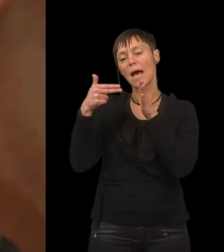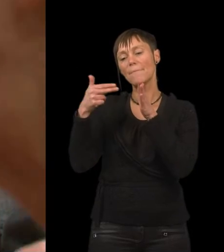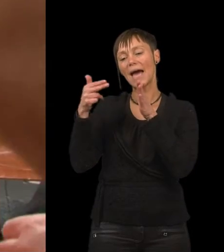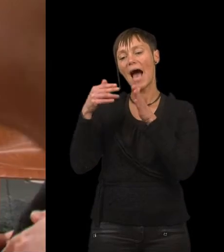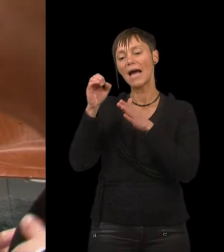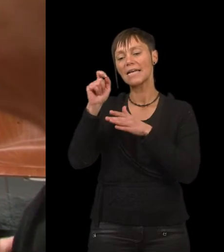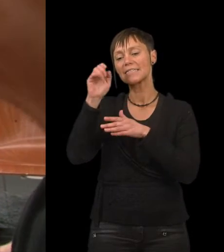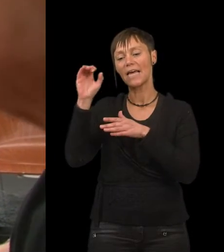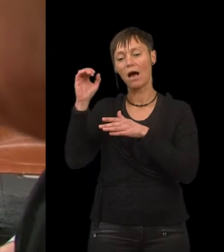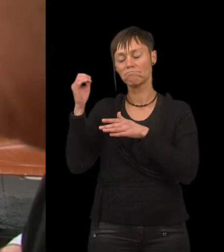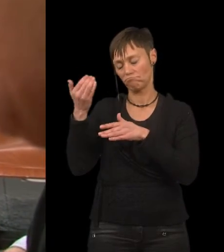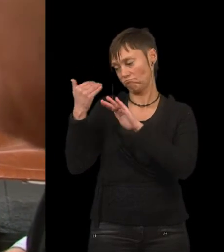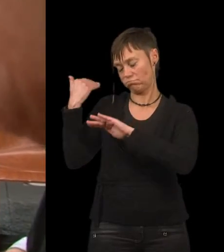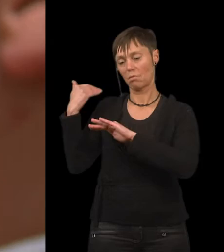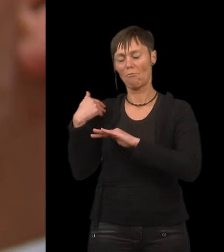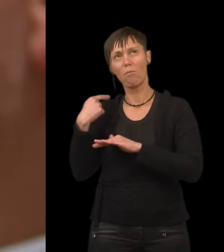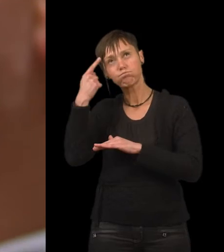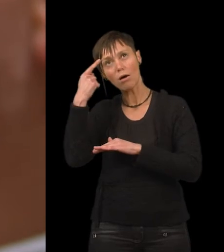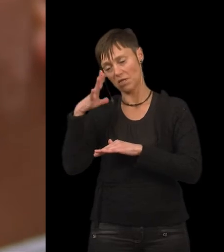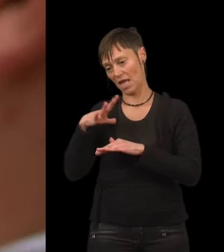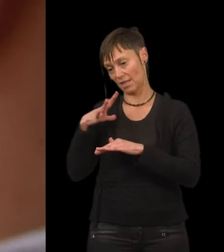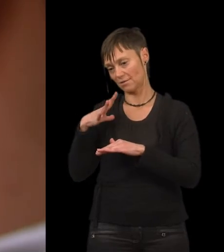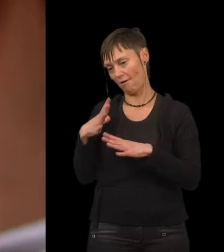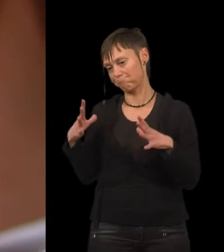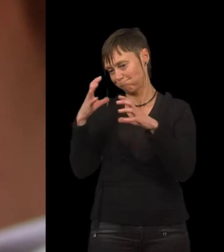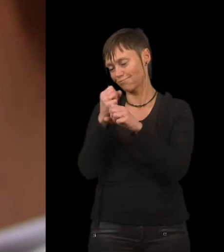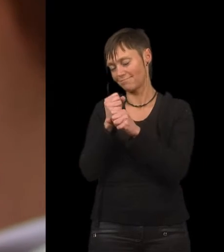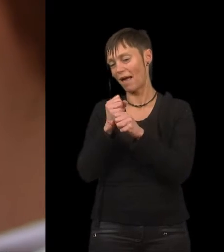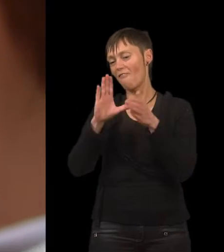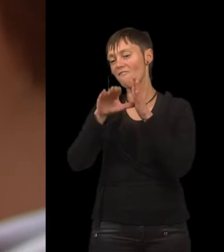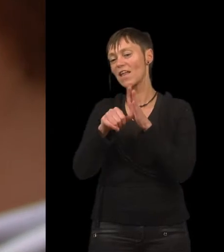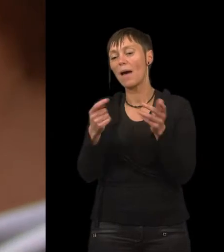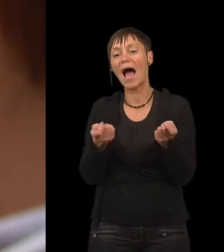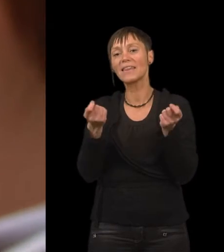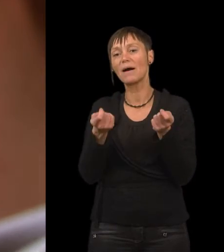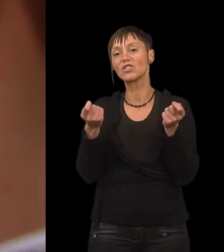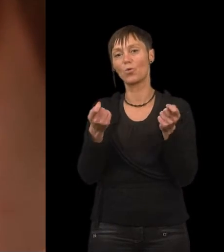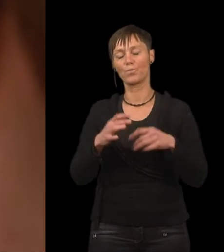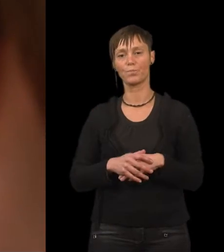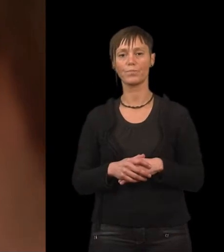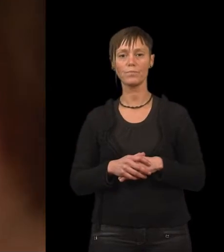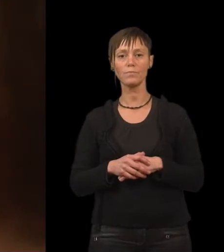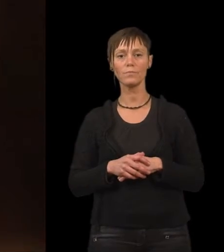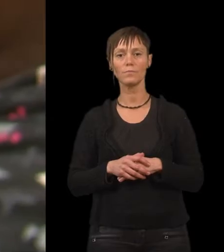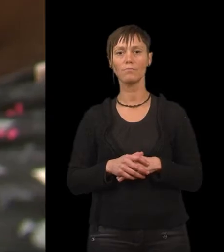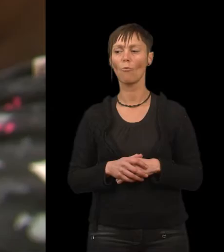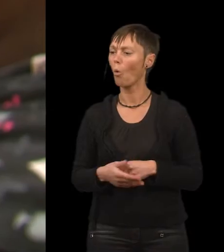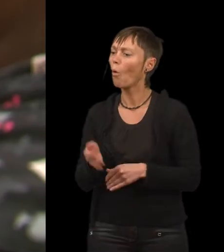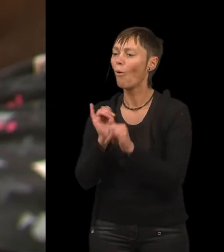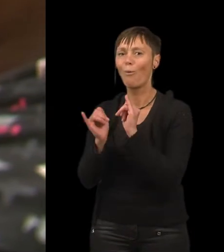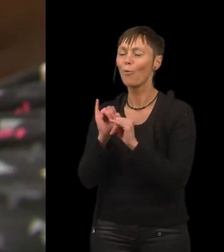intéressant qu'on fasse un film d'animation. Tu chantes un petit peu? Oula, qu'est-ce que vous me chantez? S'il te plaît,